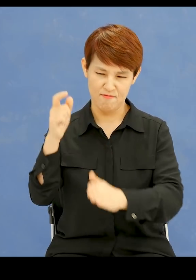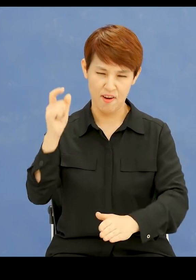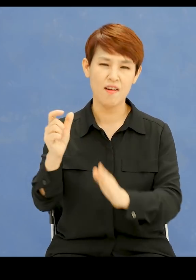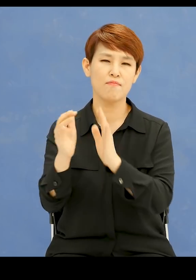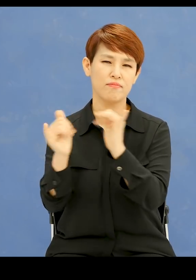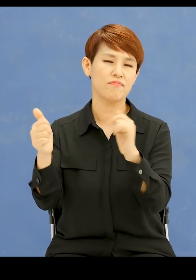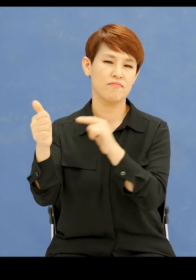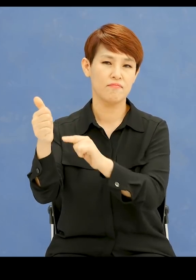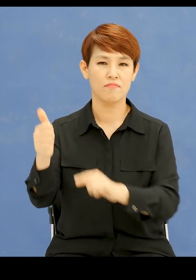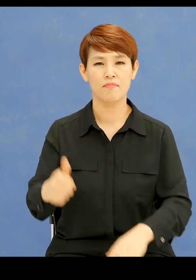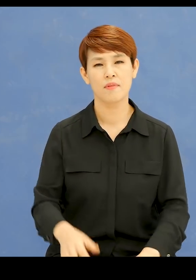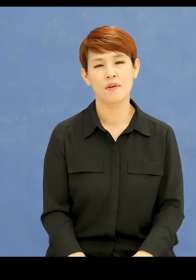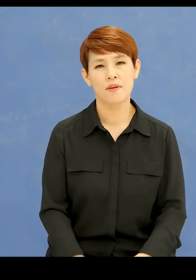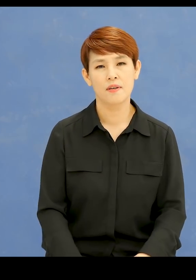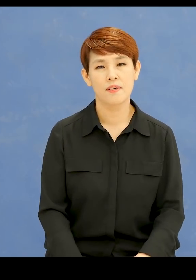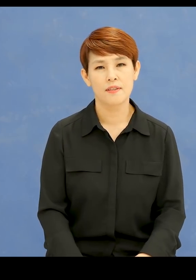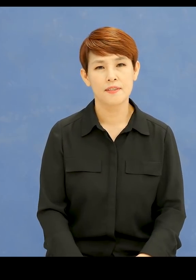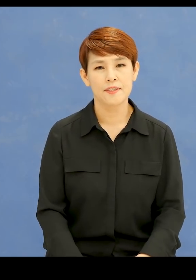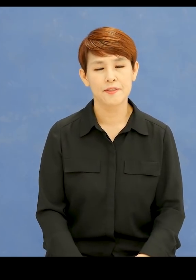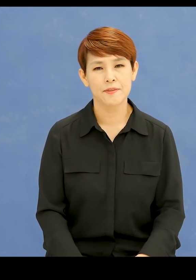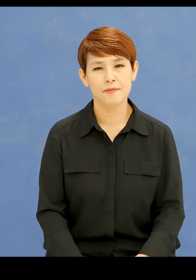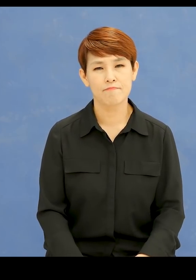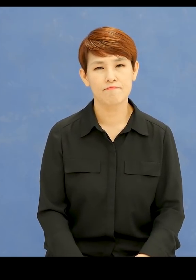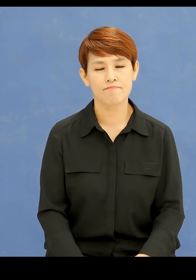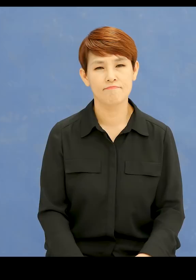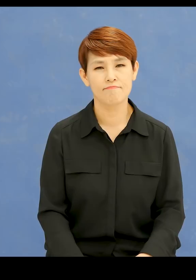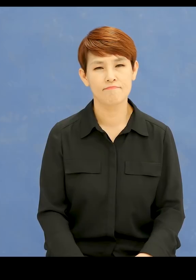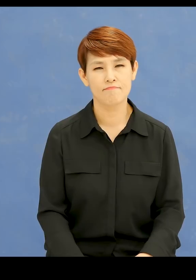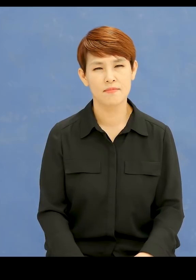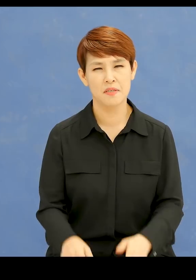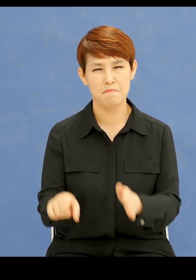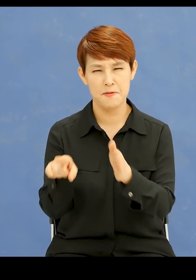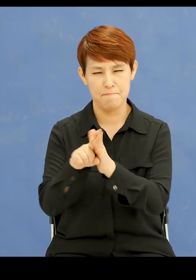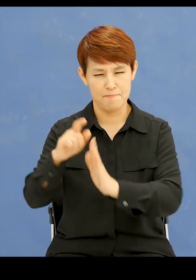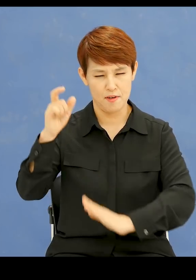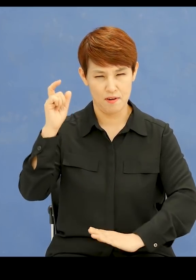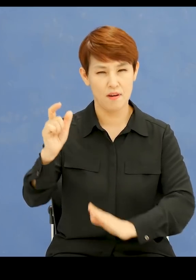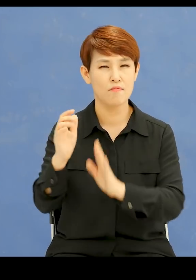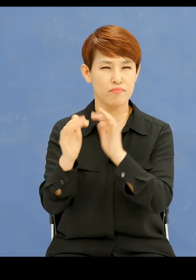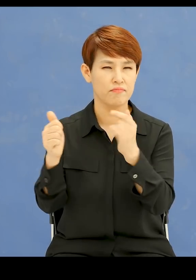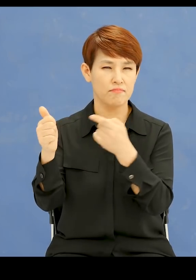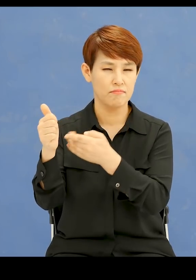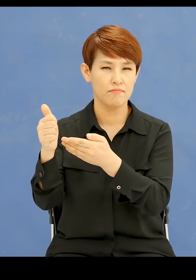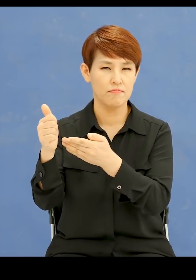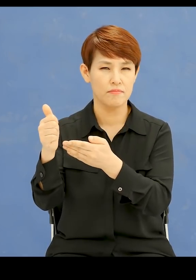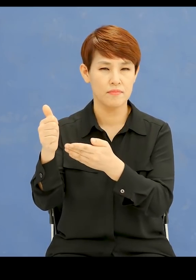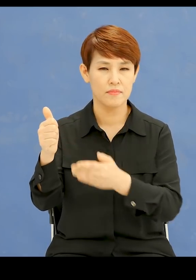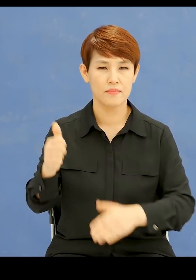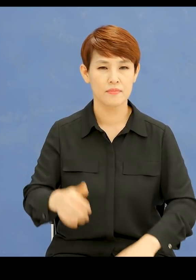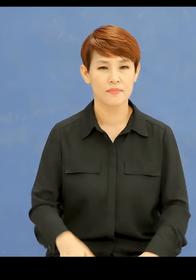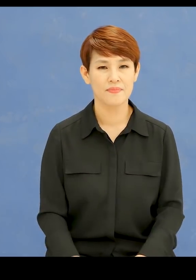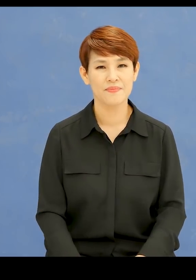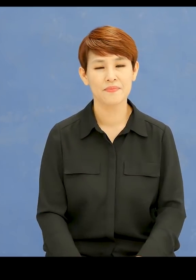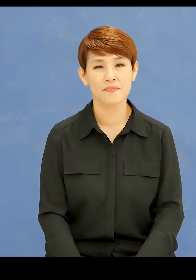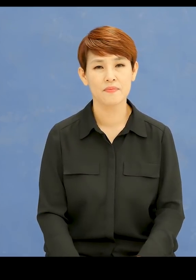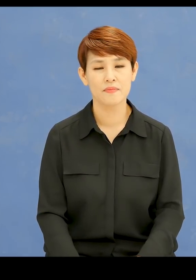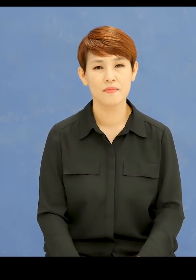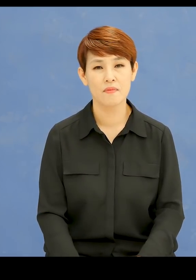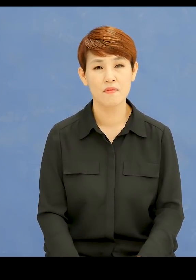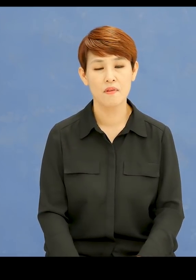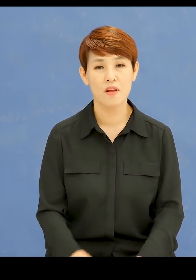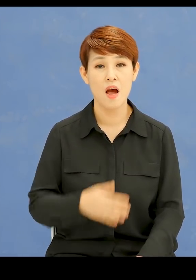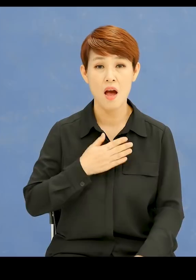아버님이 그냥 이슬람 신도 정도가 아니라 굉장히 뜨겁게 믿음 생활을 하신 거예요? 네. 그거를 이제 알게 된 계기가